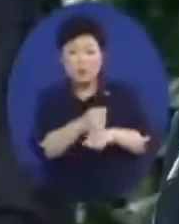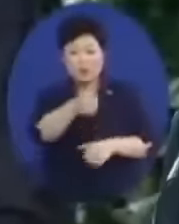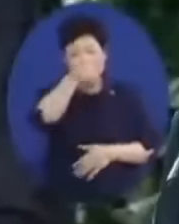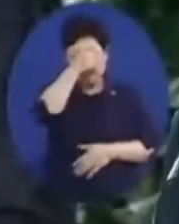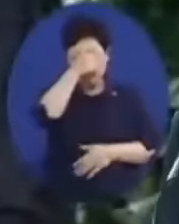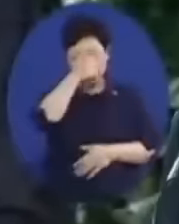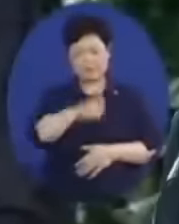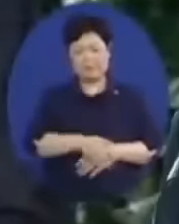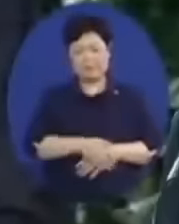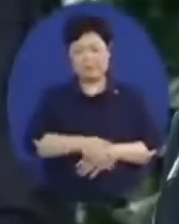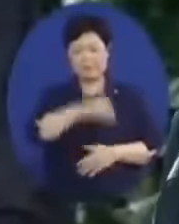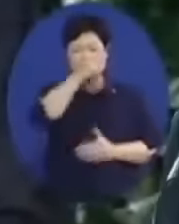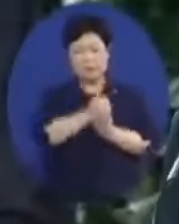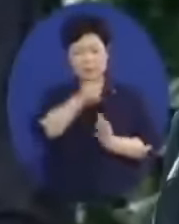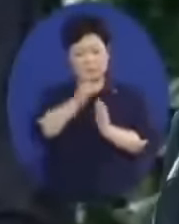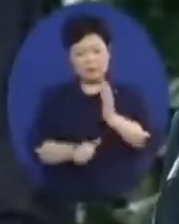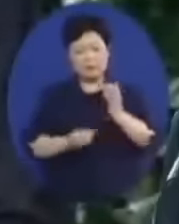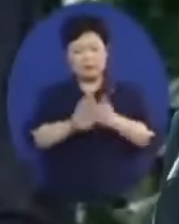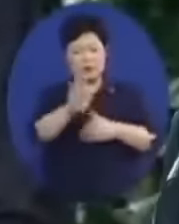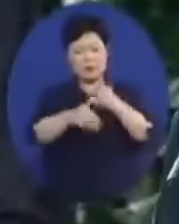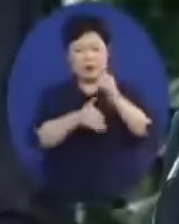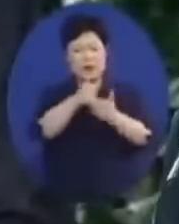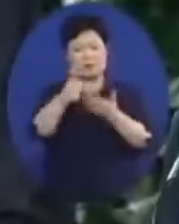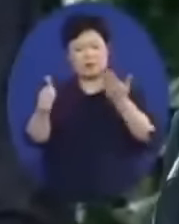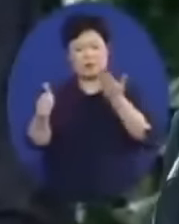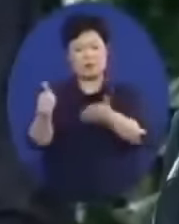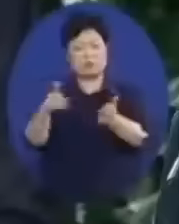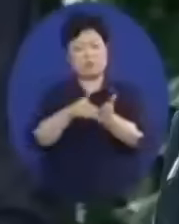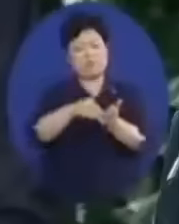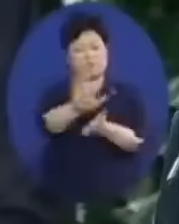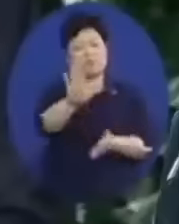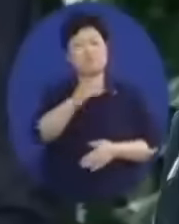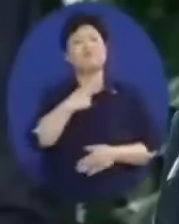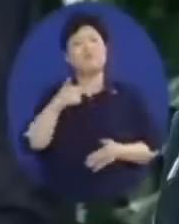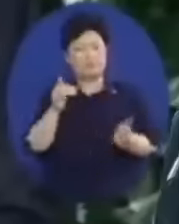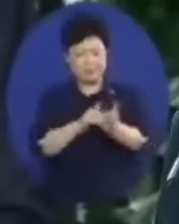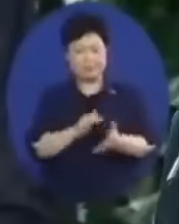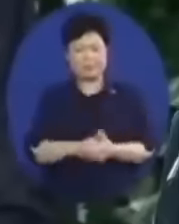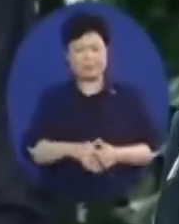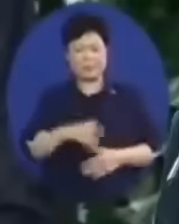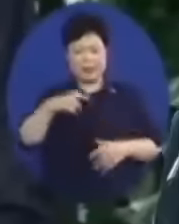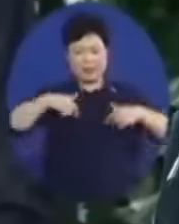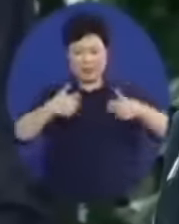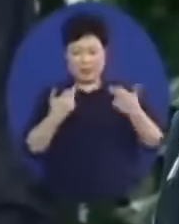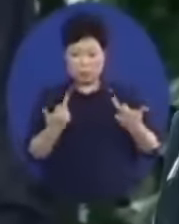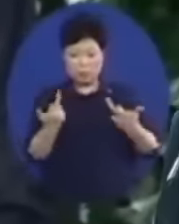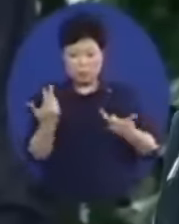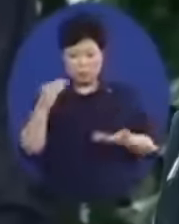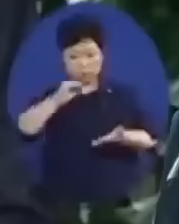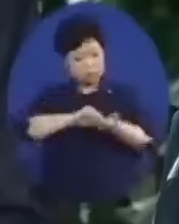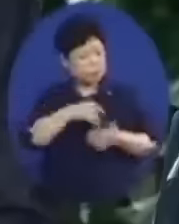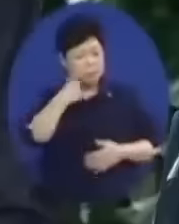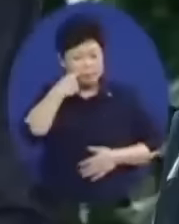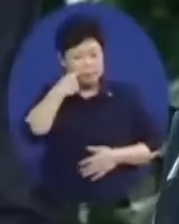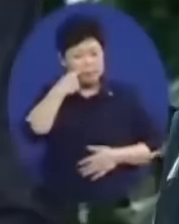아담은 타락한 이후 하나님께 쫓겨난 자가 되었습니다. 에덴 동산에 돌아갈 수 없어요.